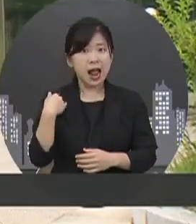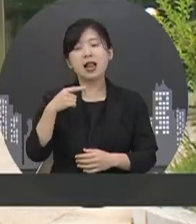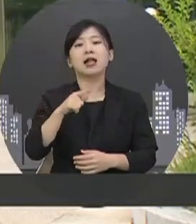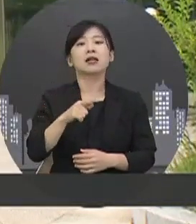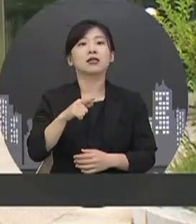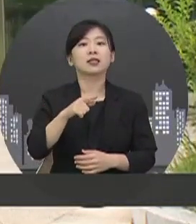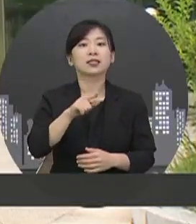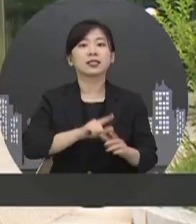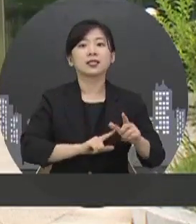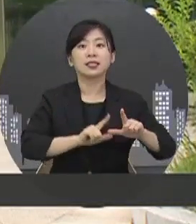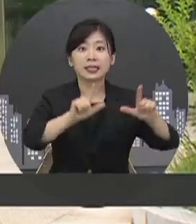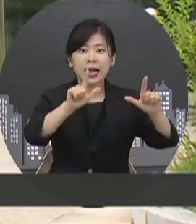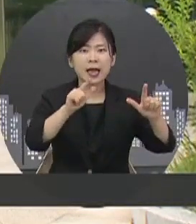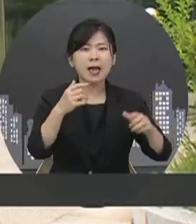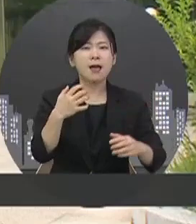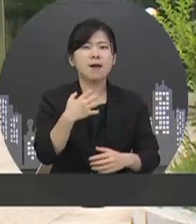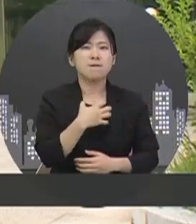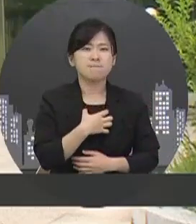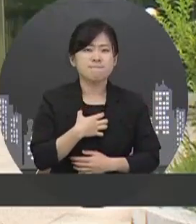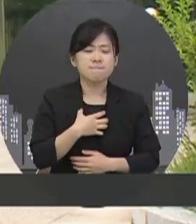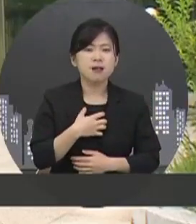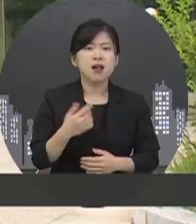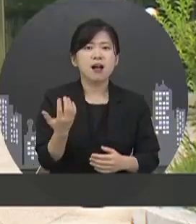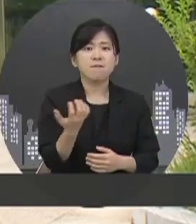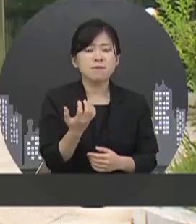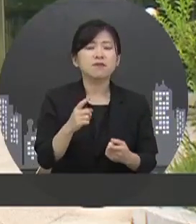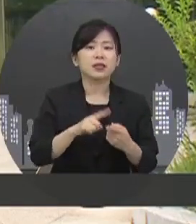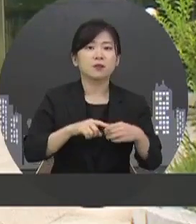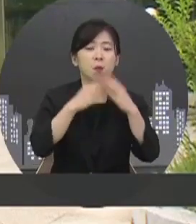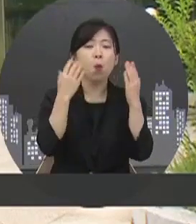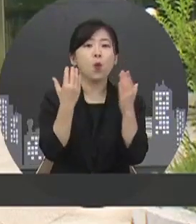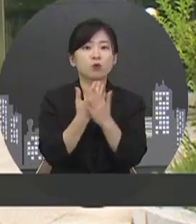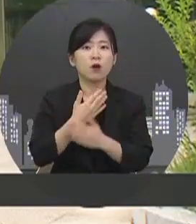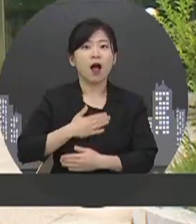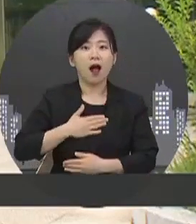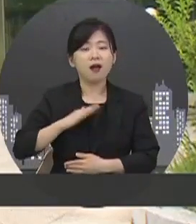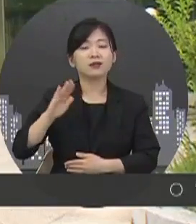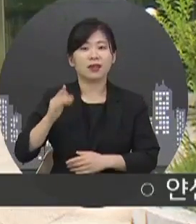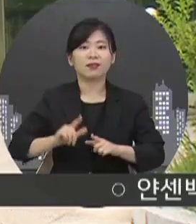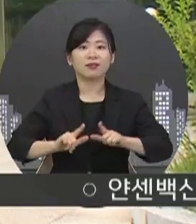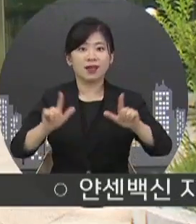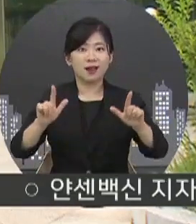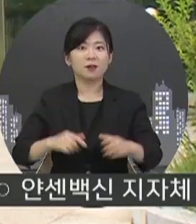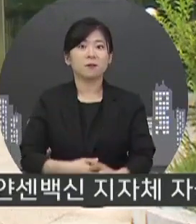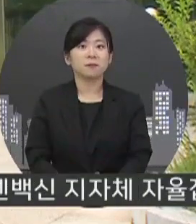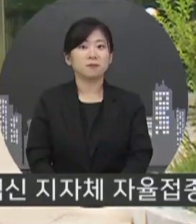아픔을 학교 현장에서 모두가 함께 기억하는 하루였습니다. MBC 뉴스 이재경입니다.